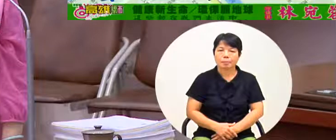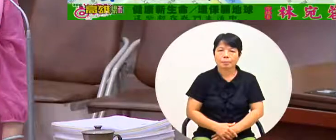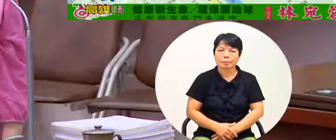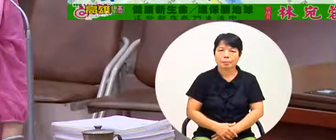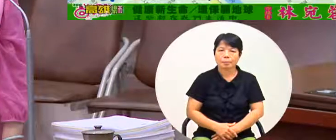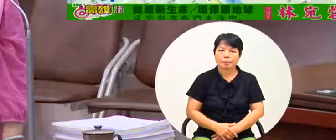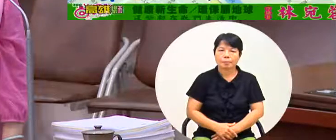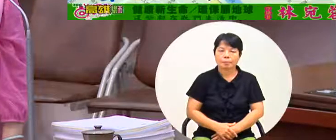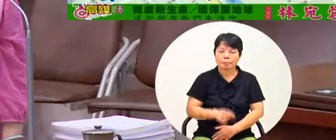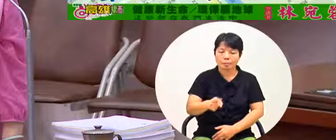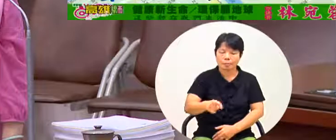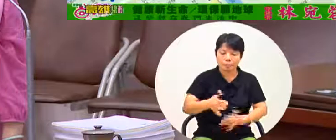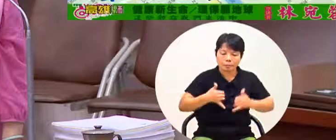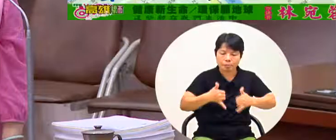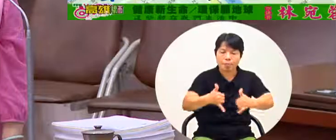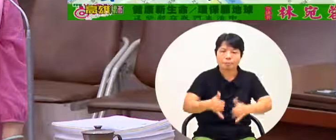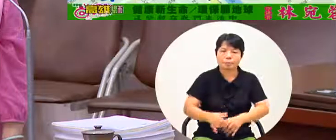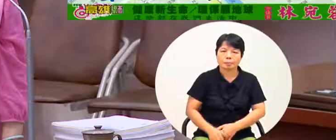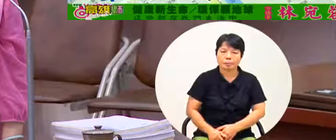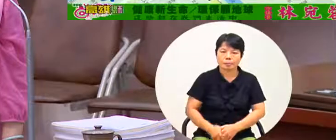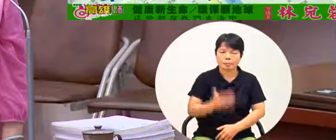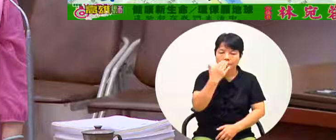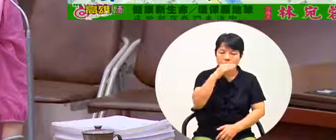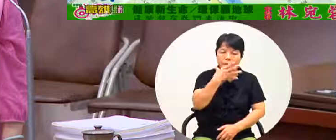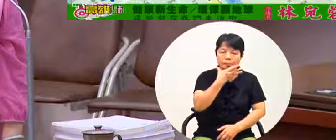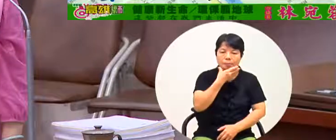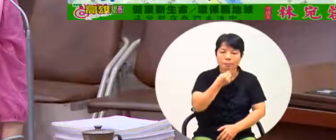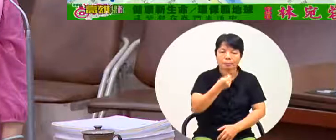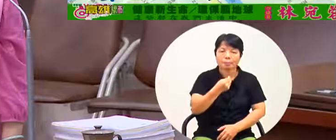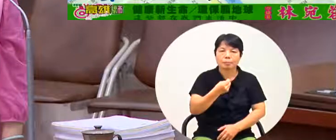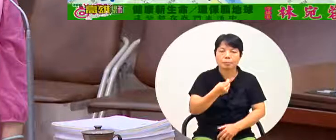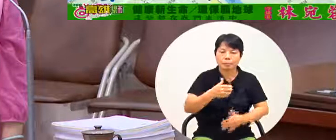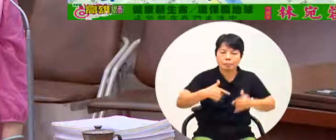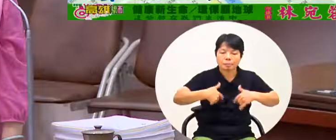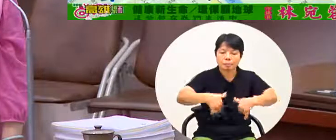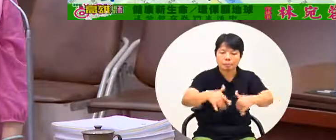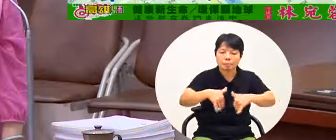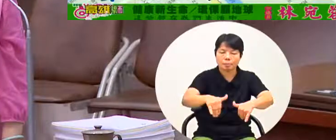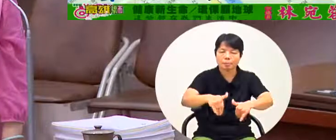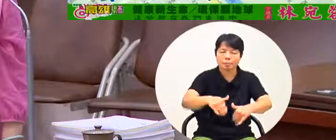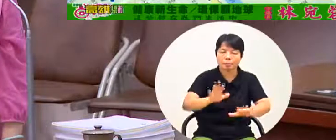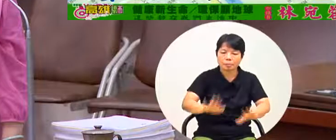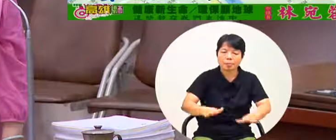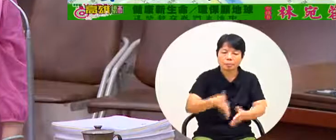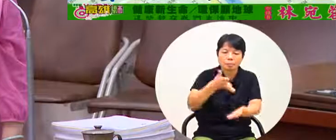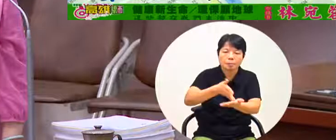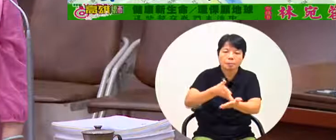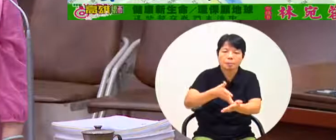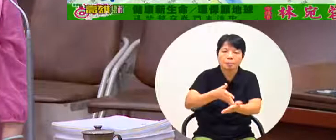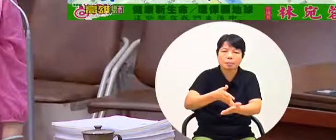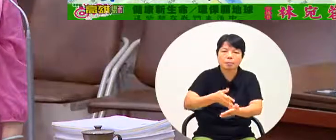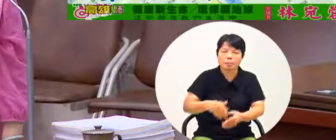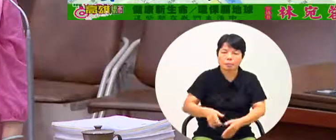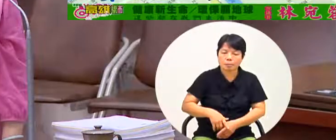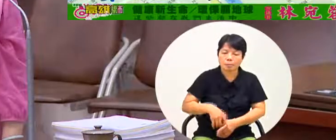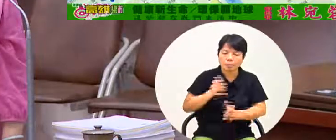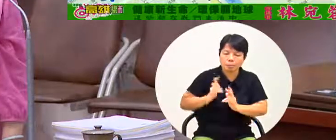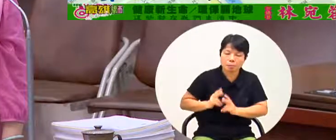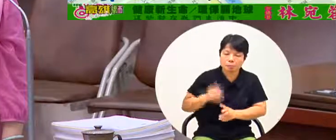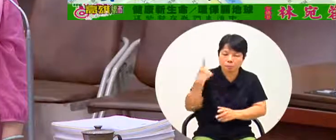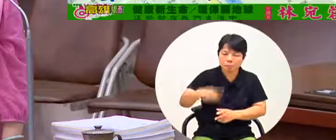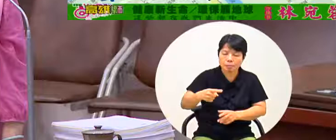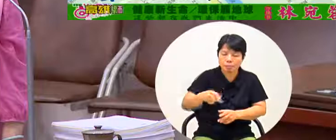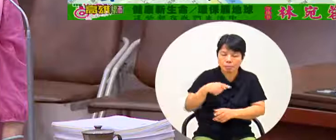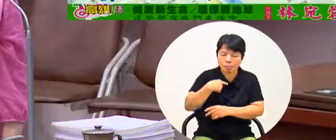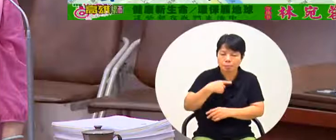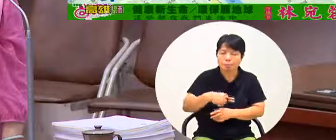凯福街，因为我今天为了要来咨询，我今天又去跑了一下，又去跑了一趟。前